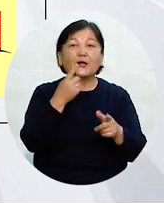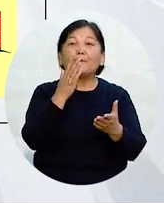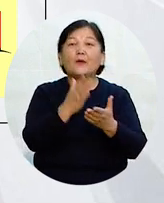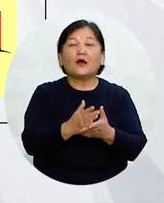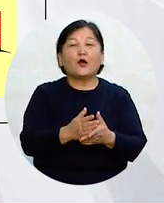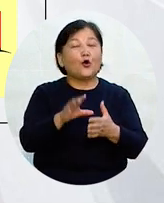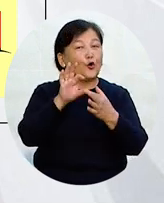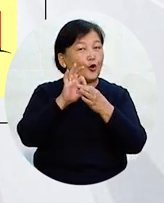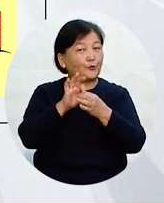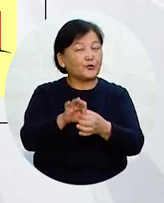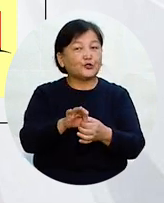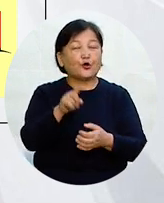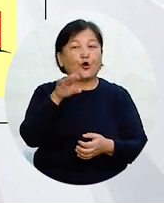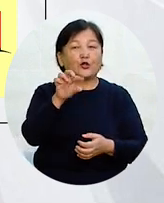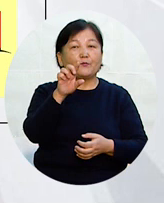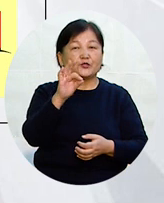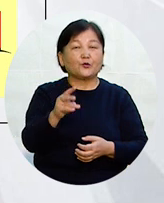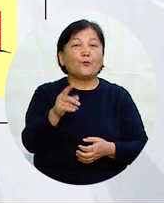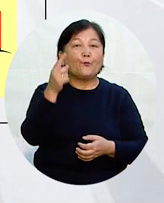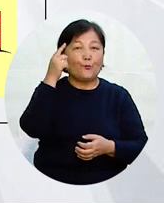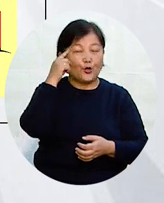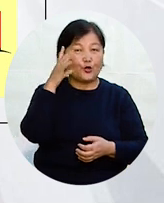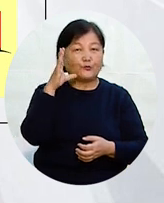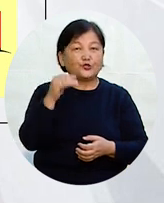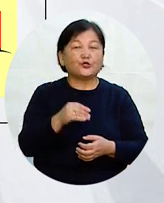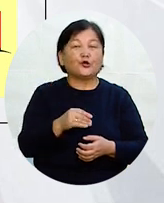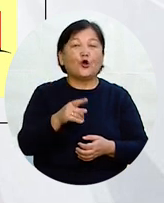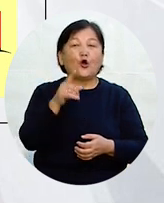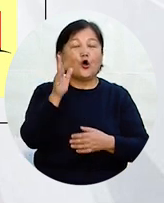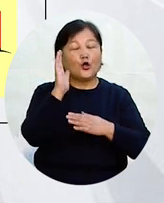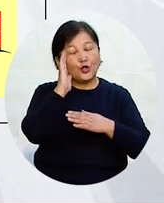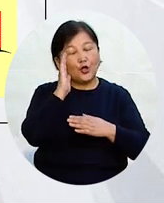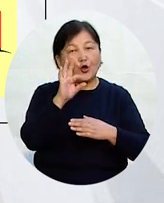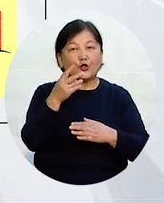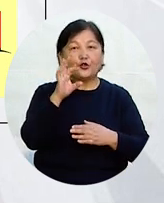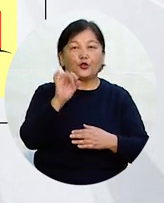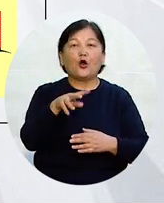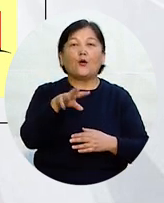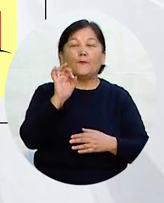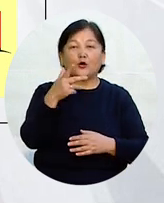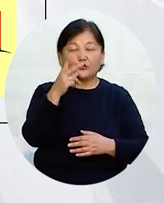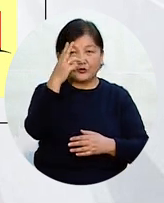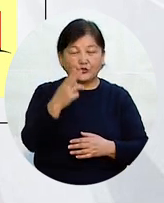холбсон, бодомж, яваад, хонмогцсон, хонмогцсон.